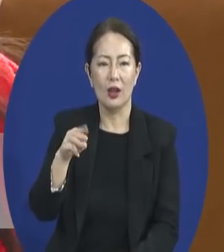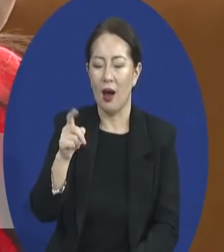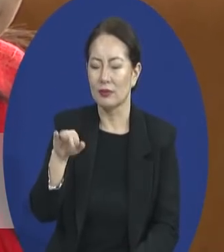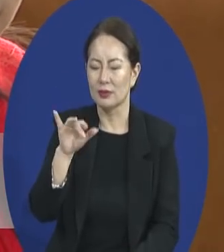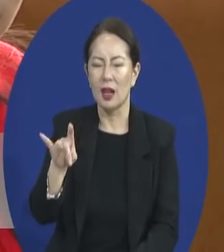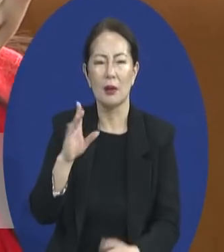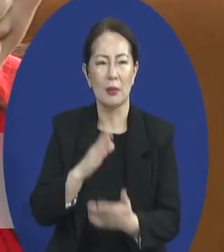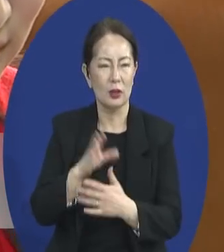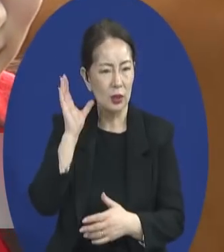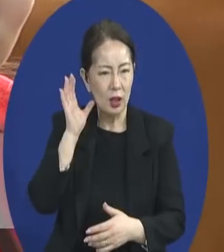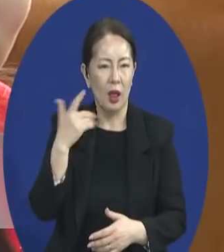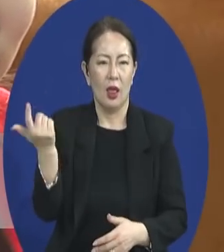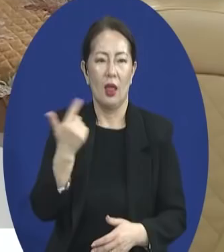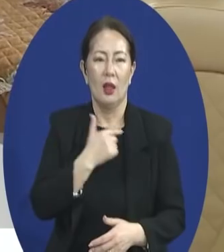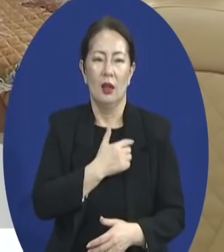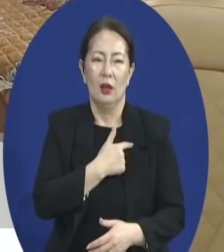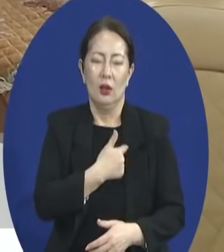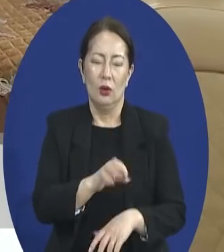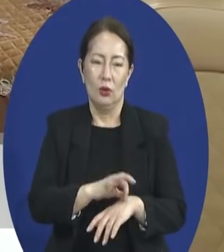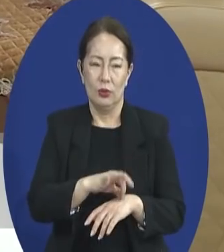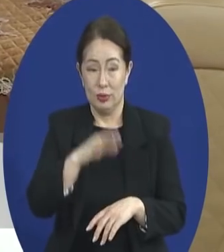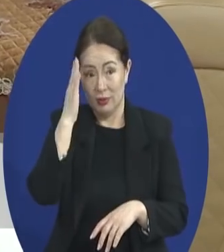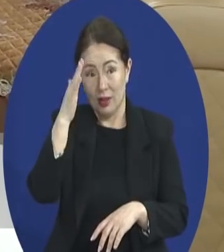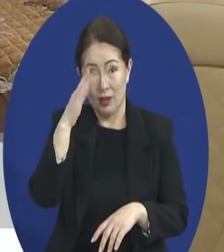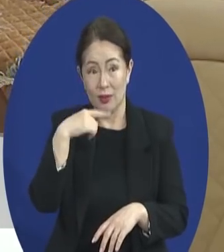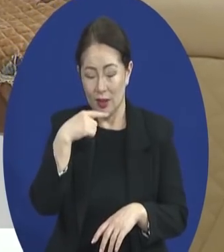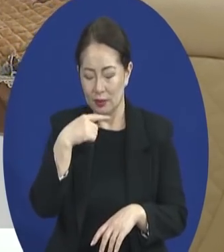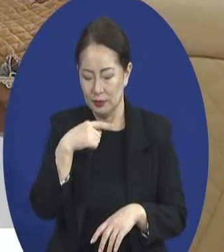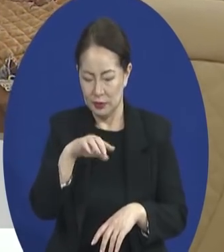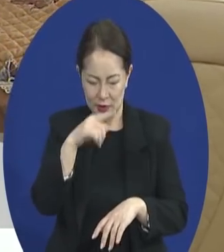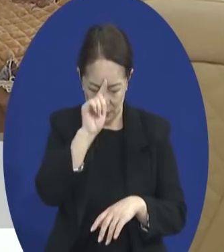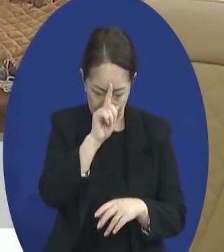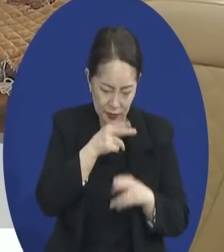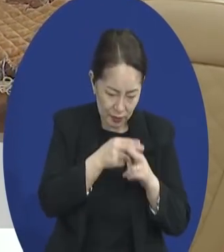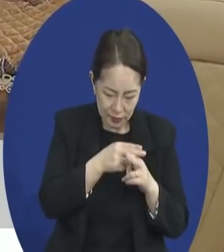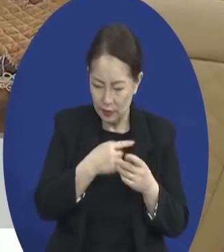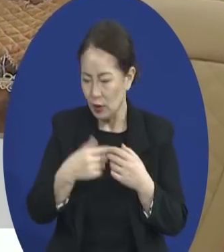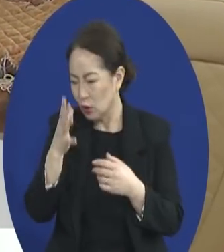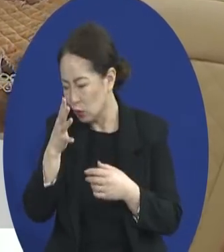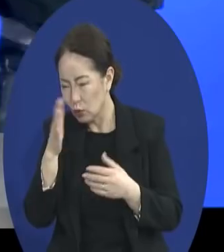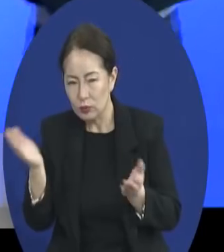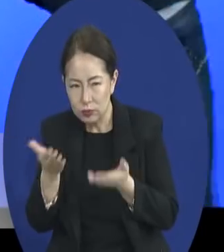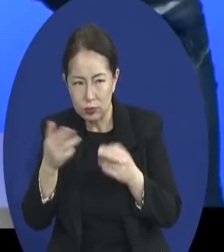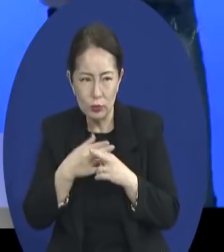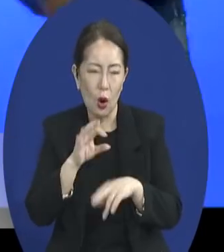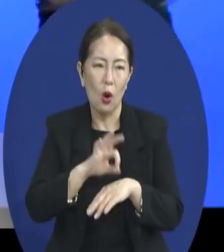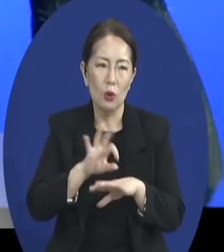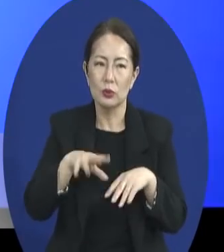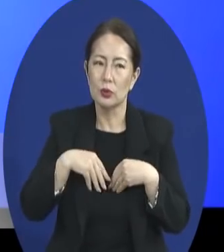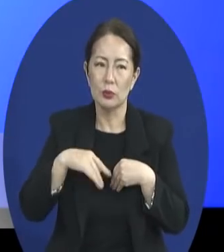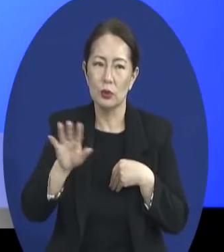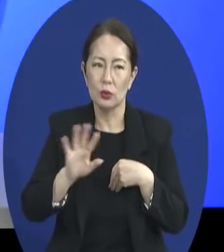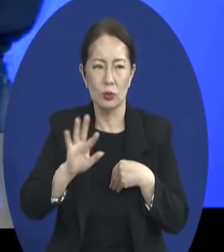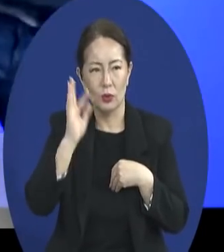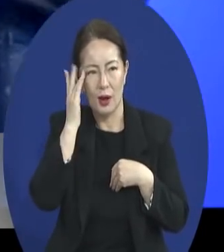гэж түүний аав ярьж байла. Эмчилгээ эхлэхдээ зэрэгцэн дуу хөгжим, дуртай зүйл, хоббиг нь хөгжүүлж, өвчнийг нь мэдрүүлэхгүй байх бүхий